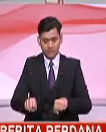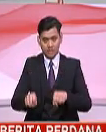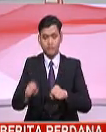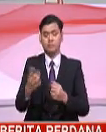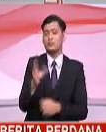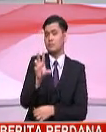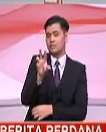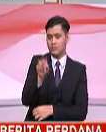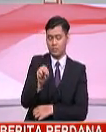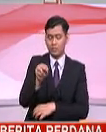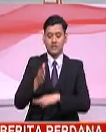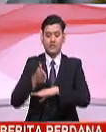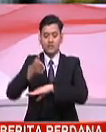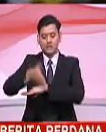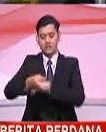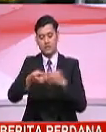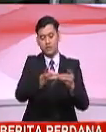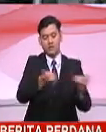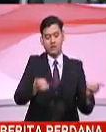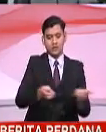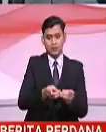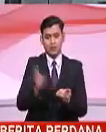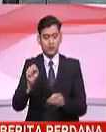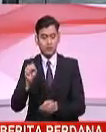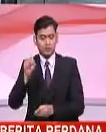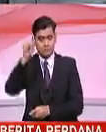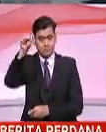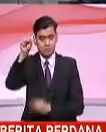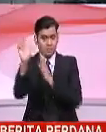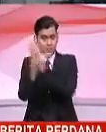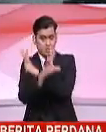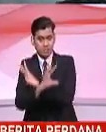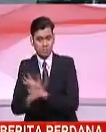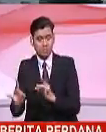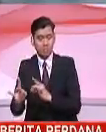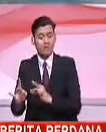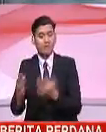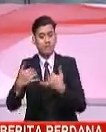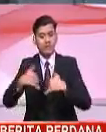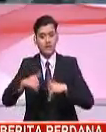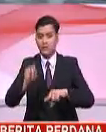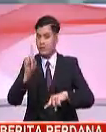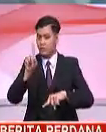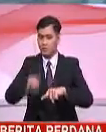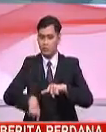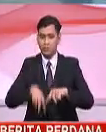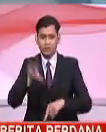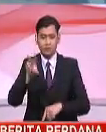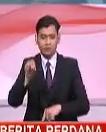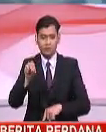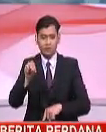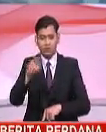Larangan rentas daerah di Sabah dan Sarawak masih dikekalkan atas arahan kerajaan negeri.